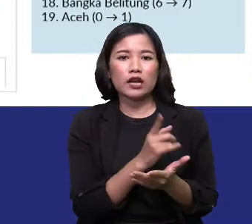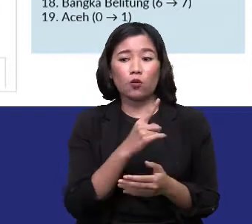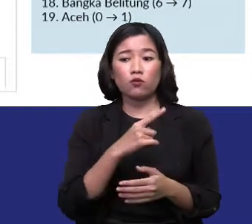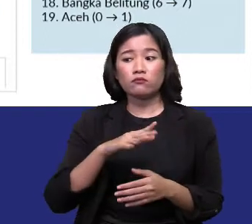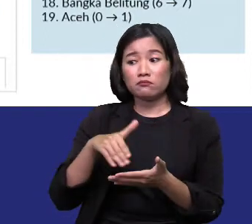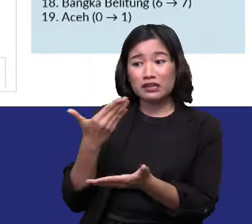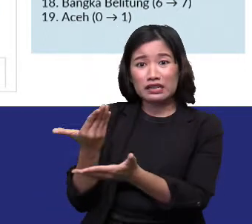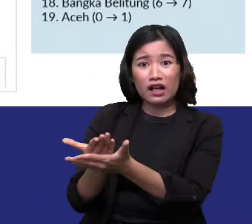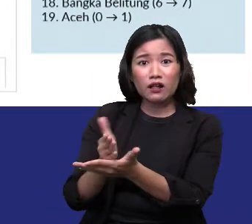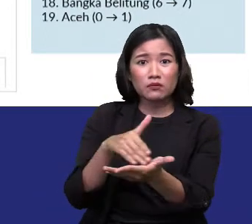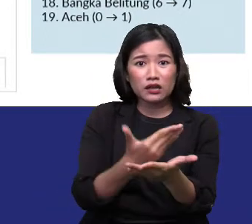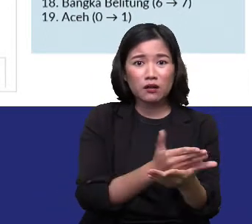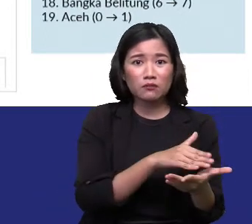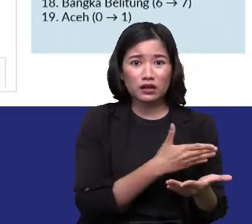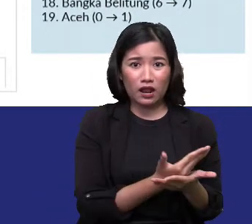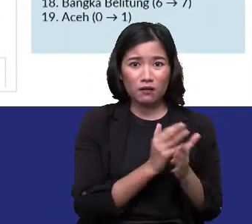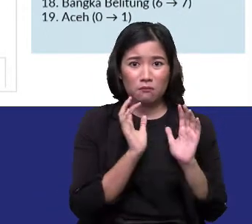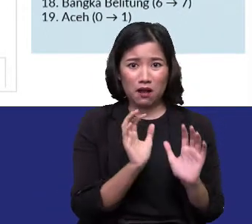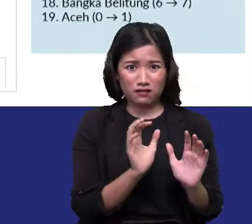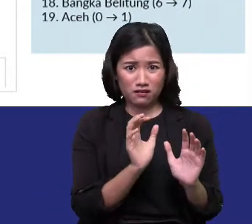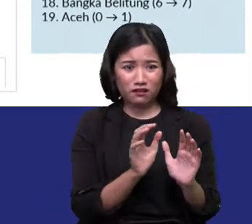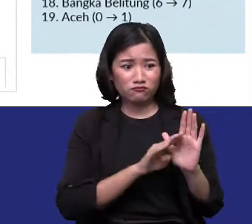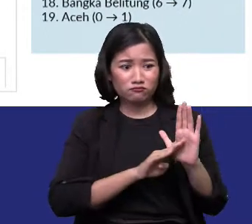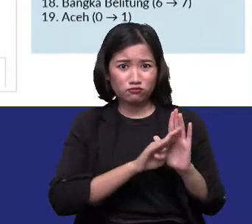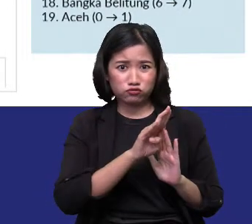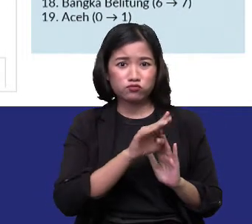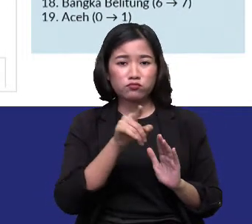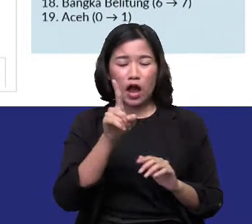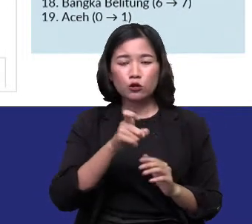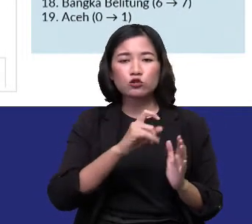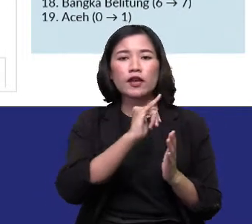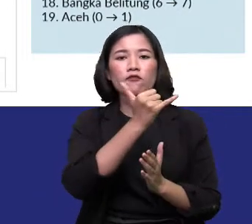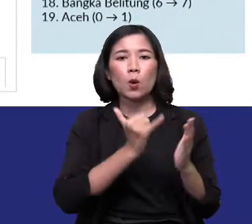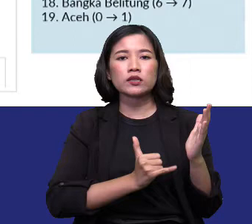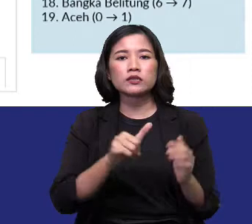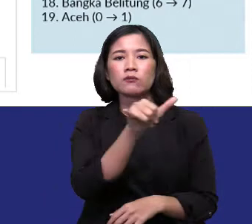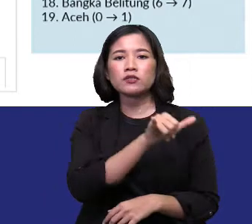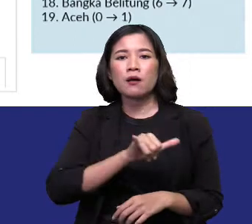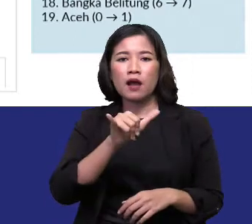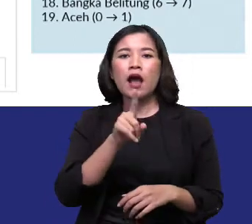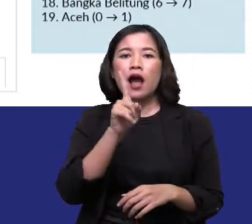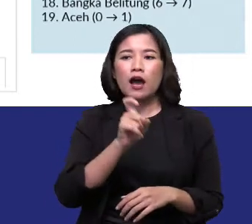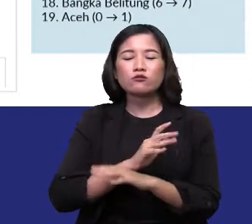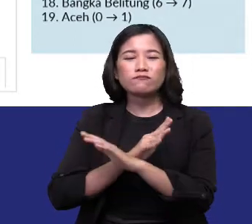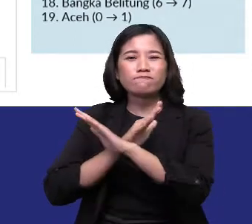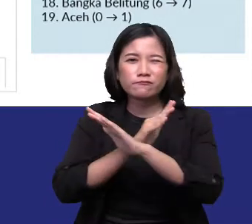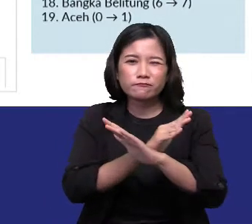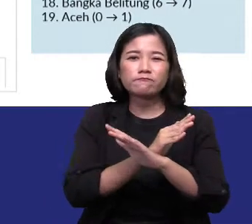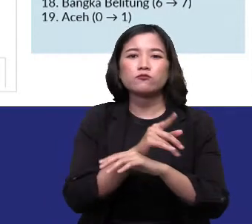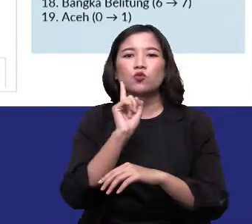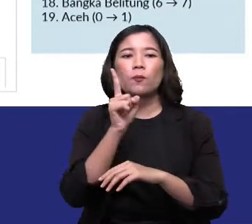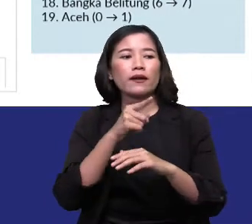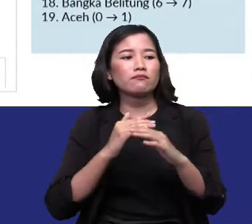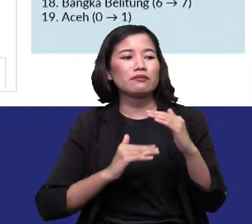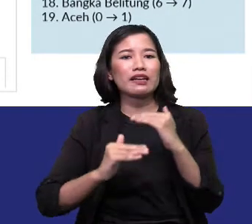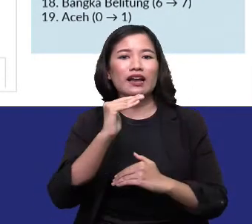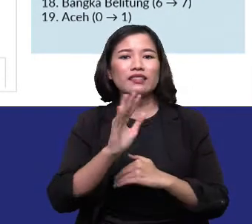mengalami kenaikan maka perlu kita evaluasi bersama dan tiga sih agar tidak terus meningkat